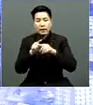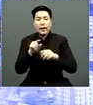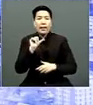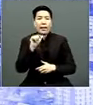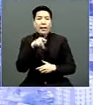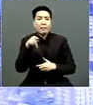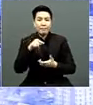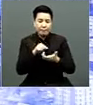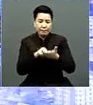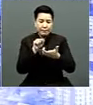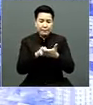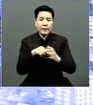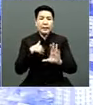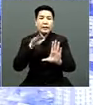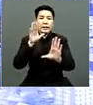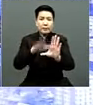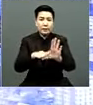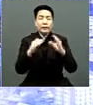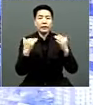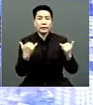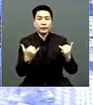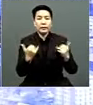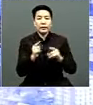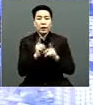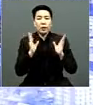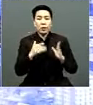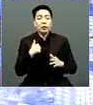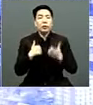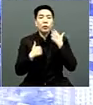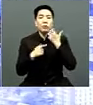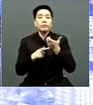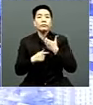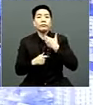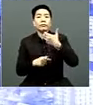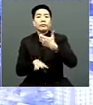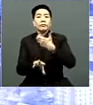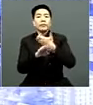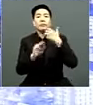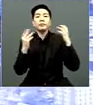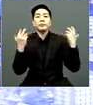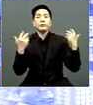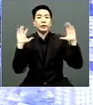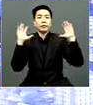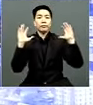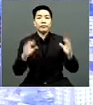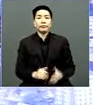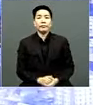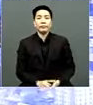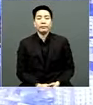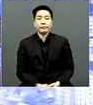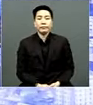แอปพลิเคชันเอาไว้เพื่อลงทะเบียนนะครับแต่ของเรานี่แค่ใช้โทรศัพท์เข้าไปนะครับ ไม่ได้กำหนดว่าจะต้องใช้แอปพลิเคชันเท่านั้นใช่ไหม